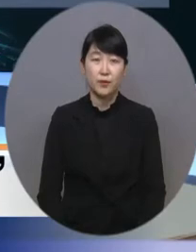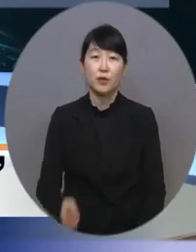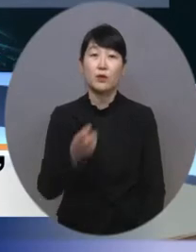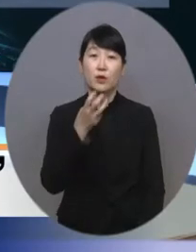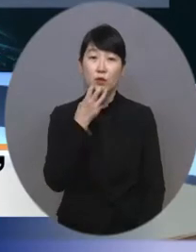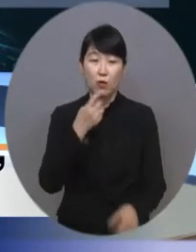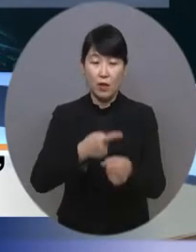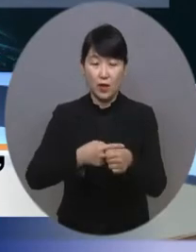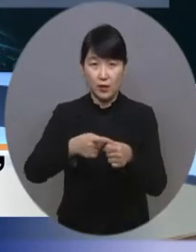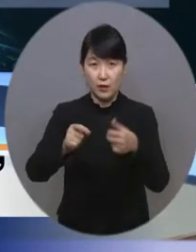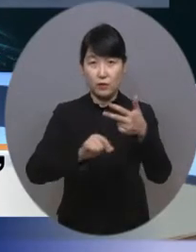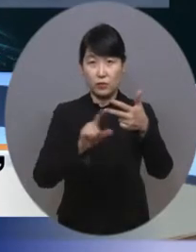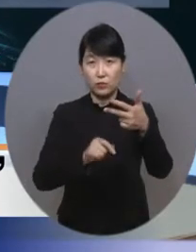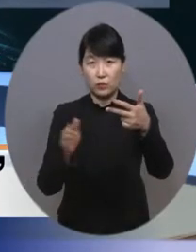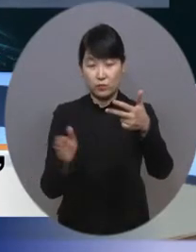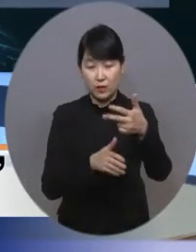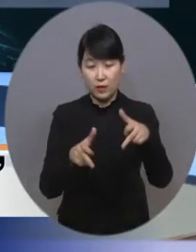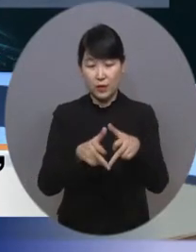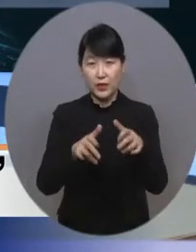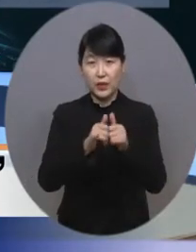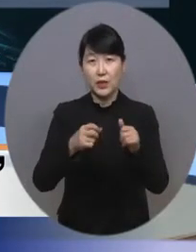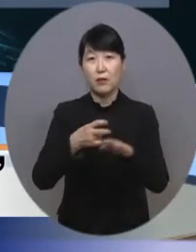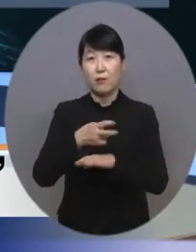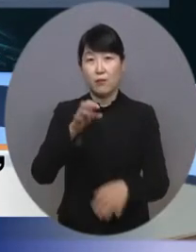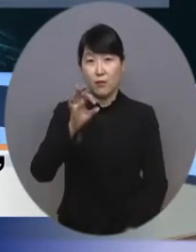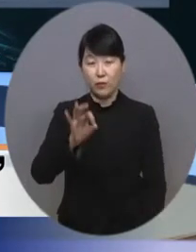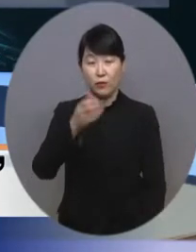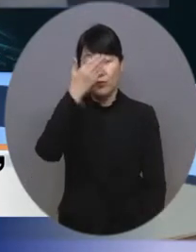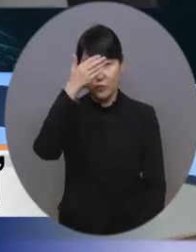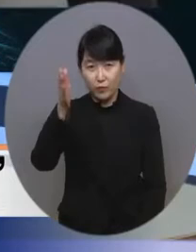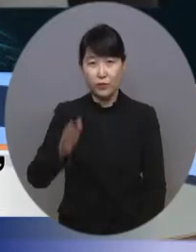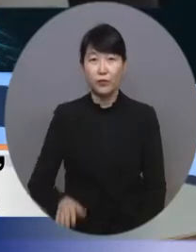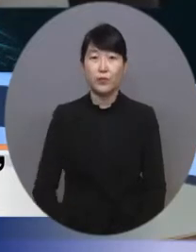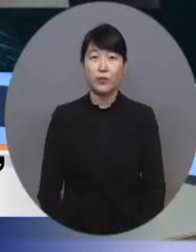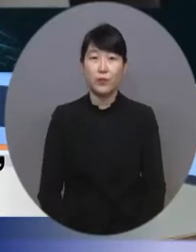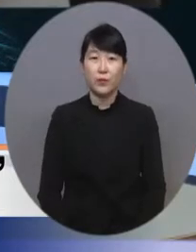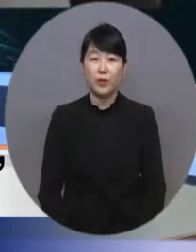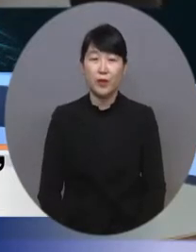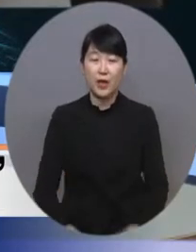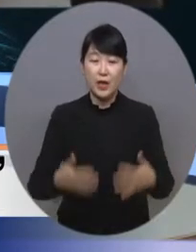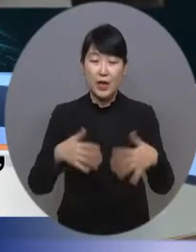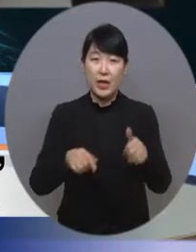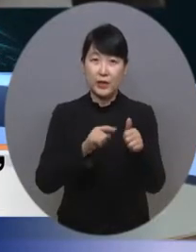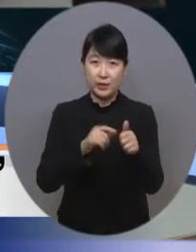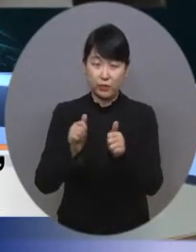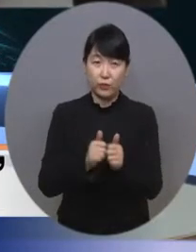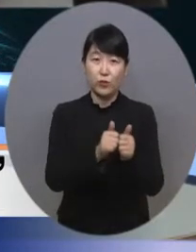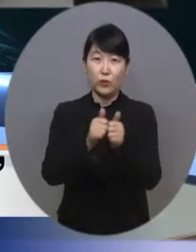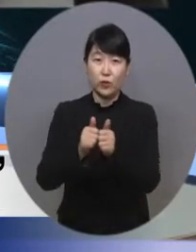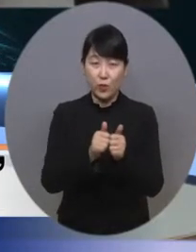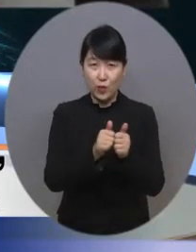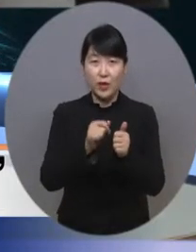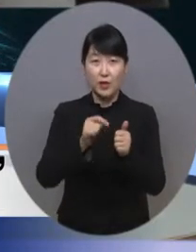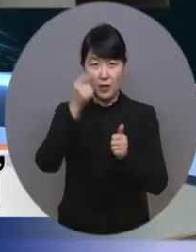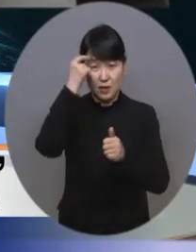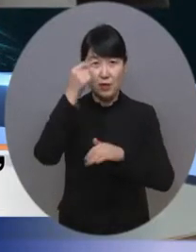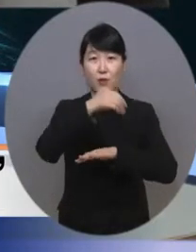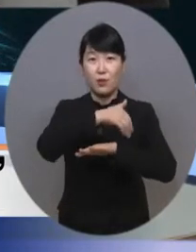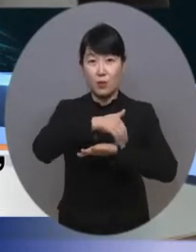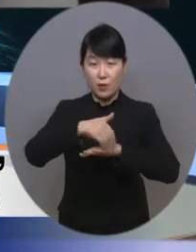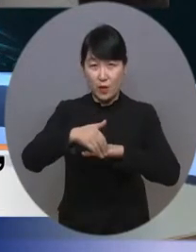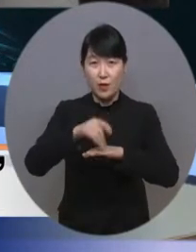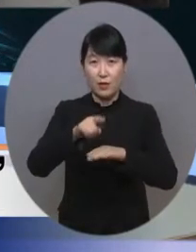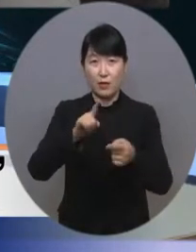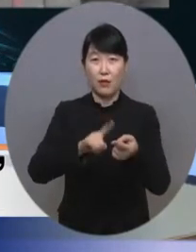서울시가 내년 7월부터 장애인 버스 요금 전액지원에 나섭니다 약자와의 동행을 내세운 내년 서울시의